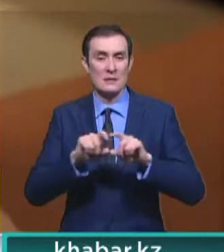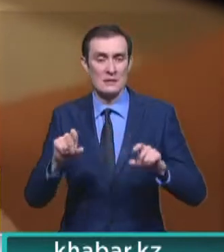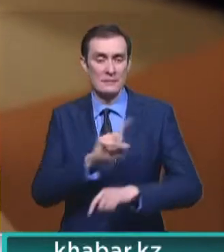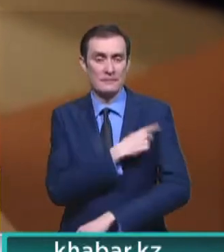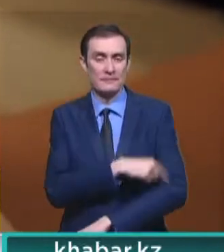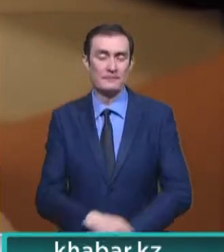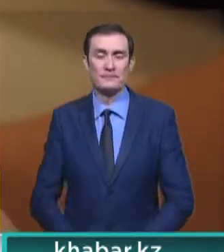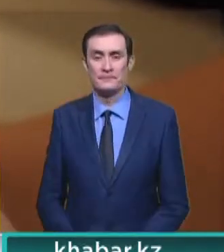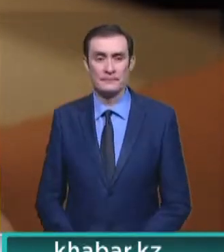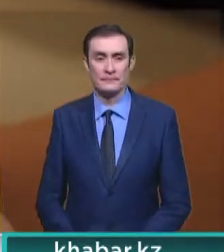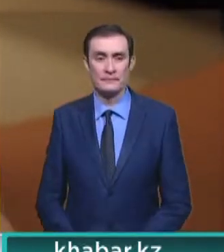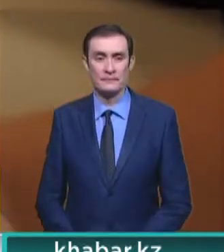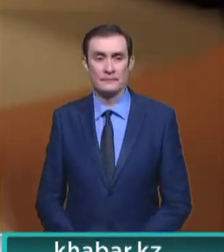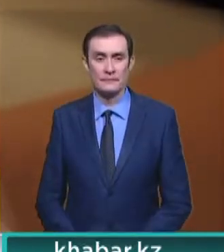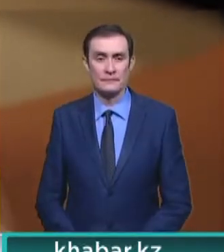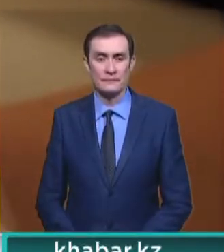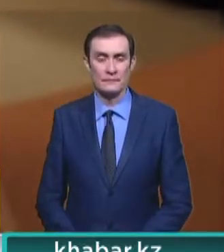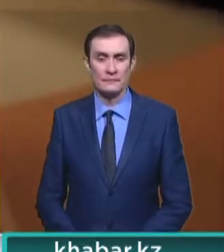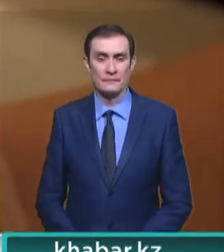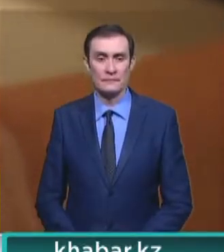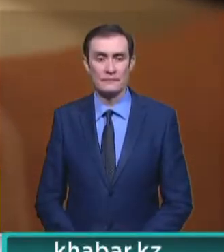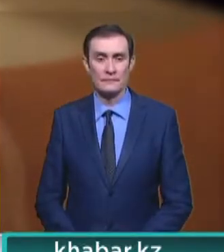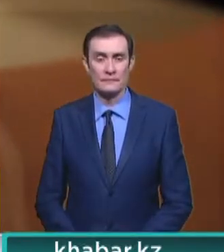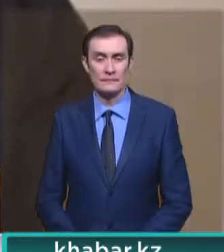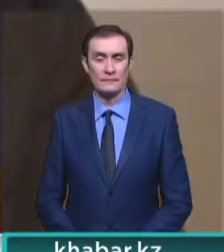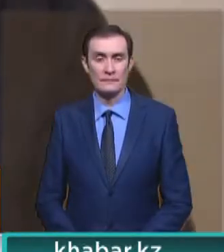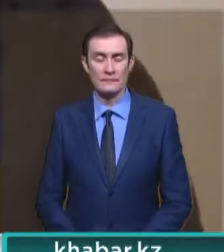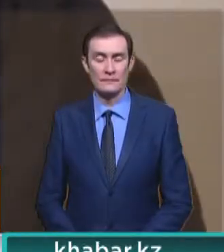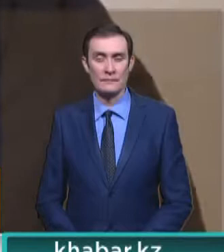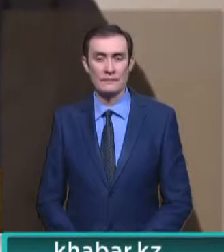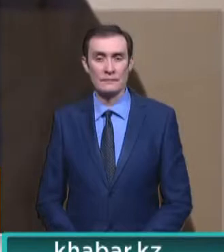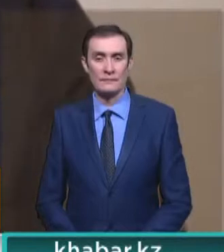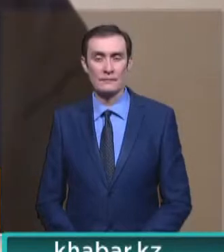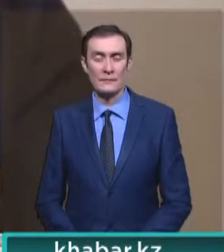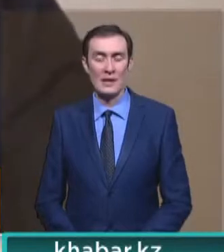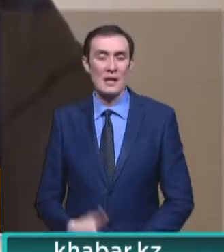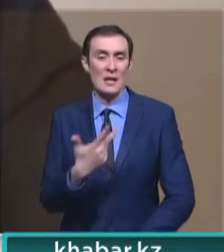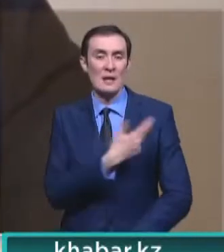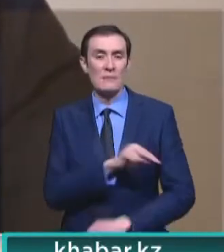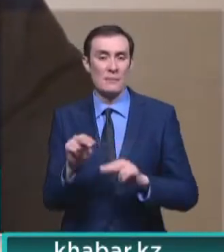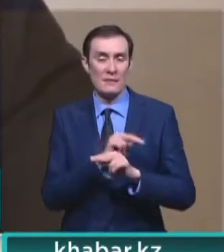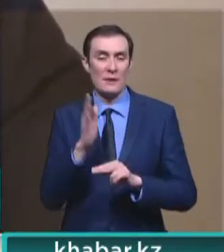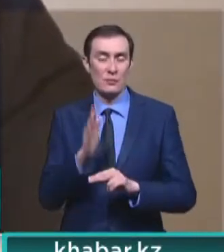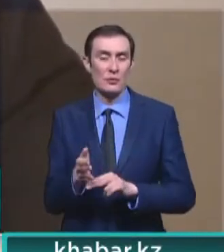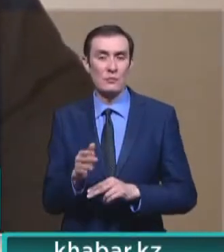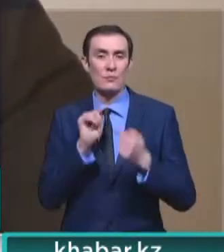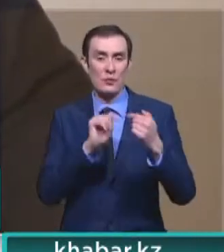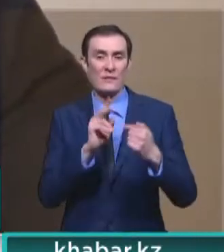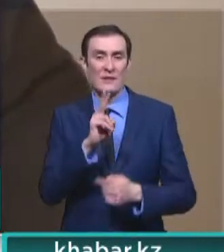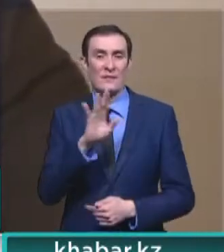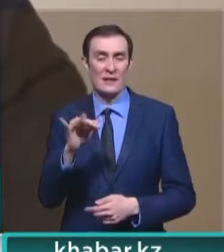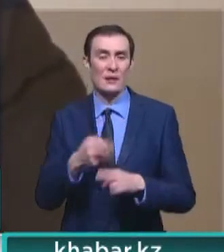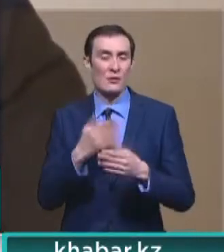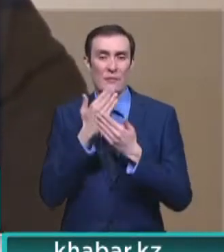логика веганом ферма годен до на алтае где роберт на прямо до прививки станут главным оружием против коронавируса